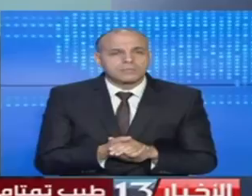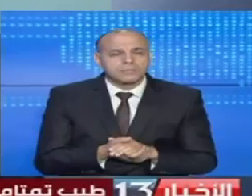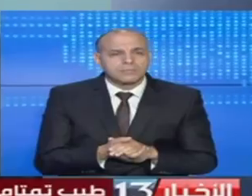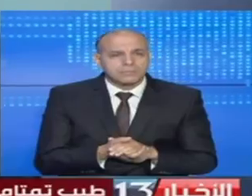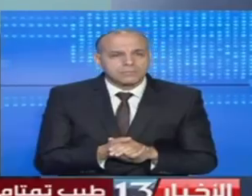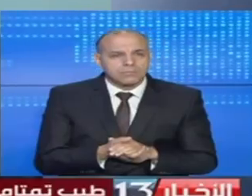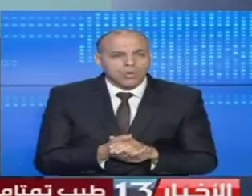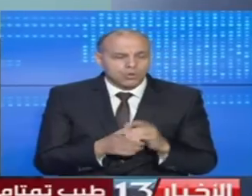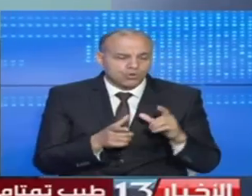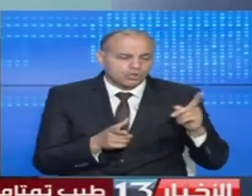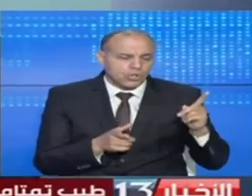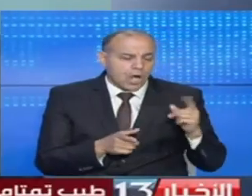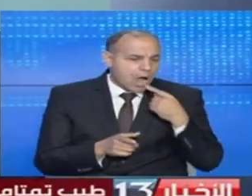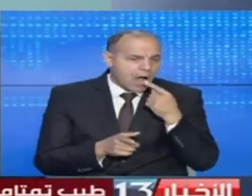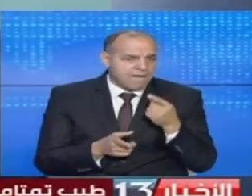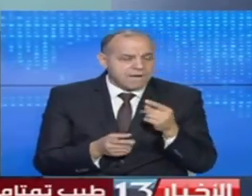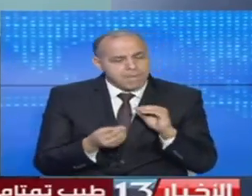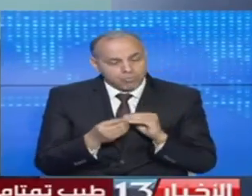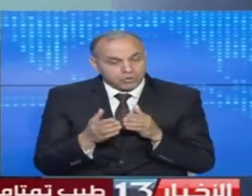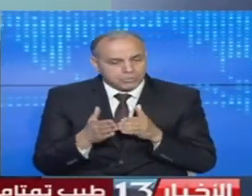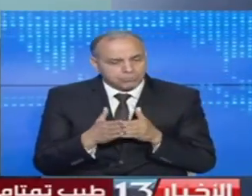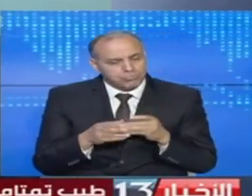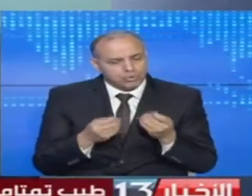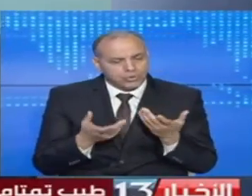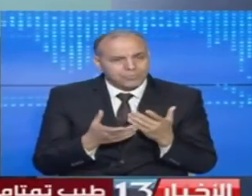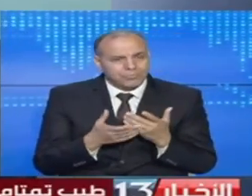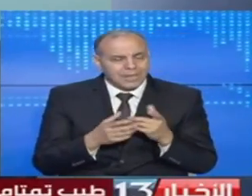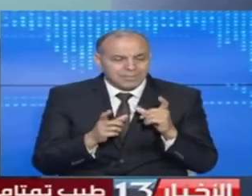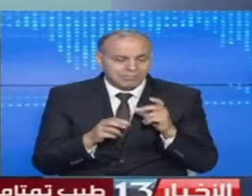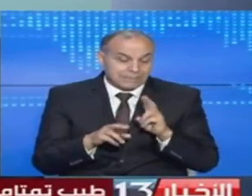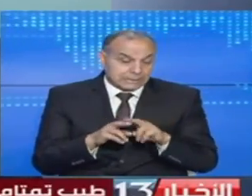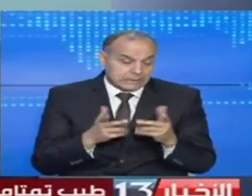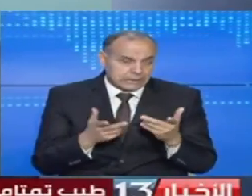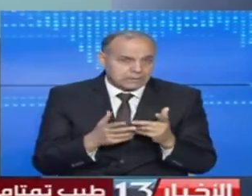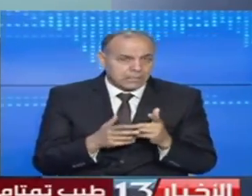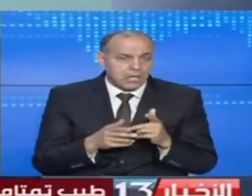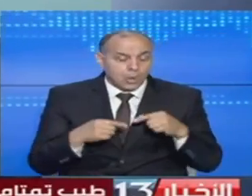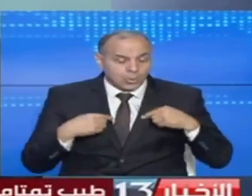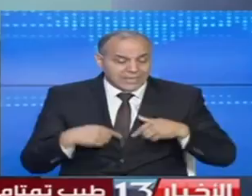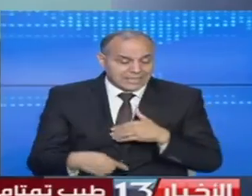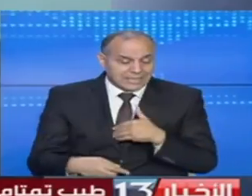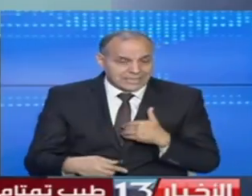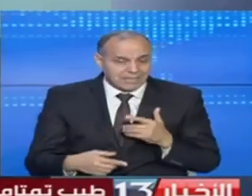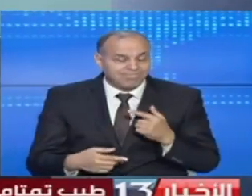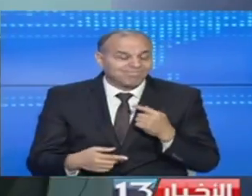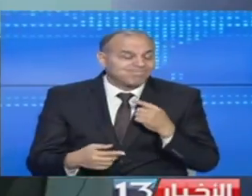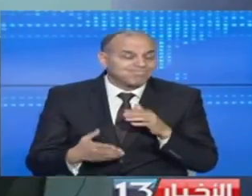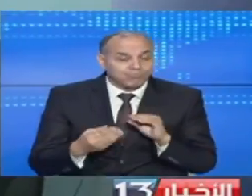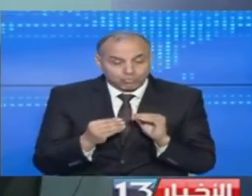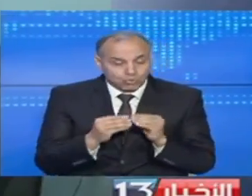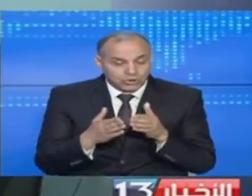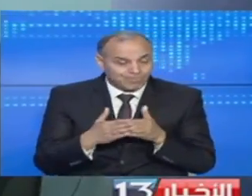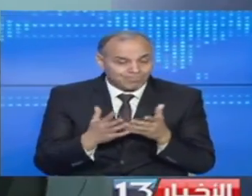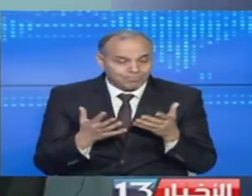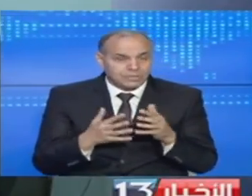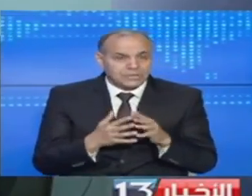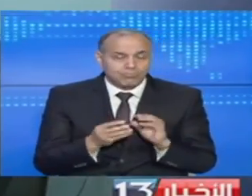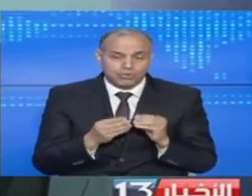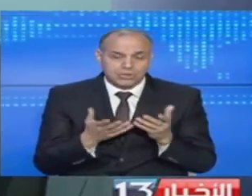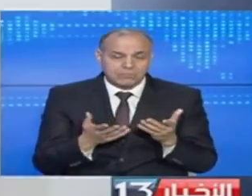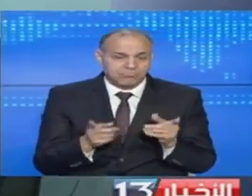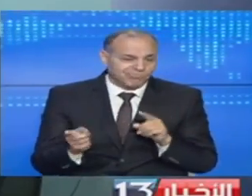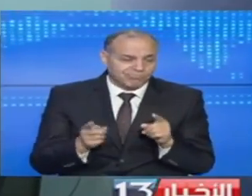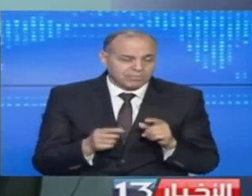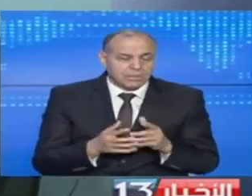الشركه الام شكليات اه المعتقدات وزاره الصحه في ما فيش كان م